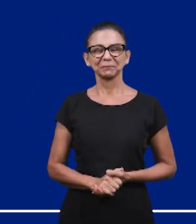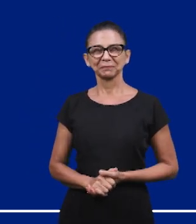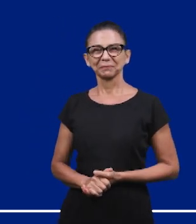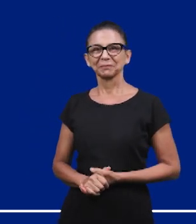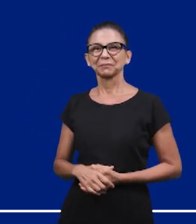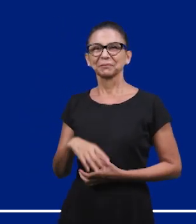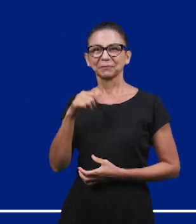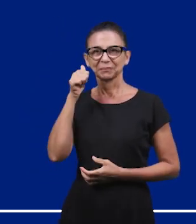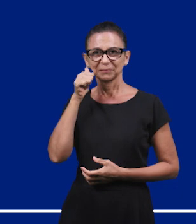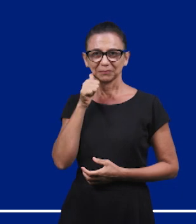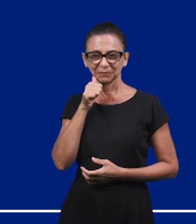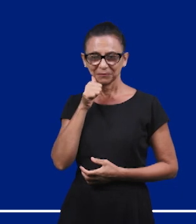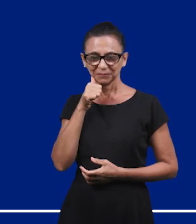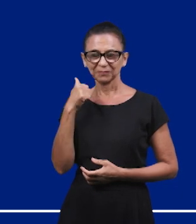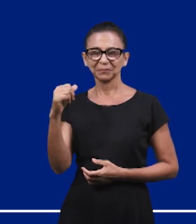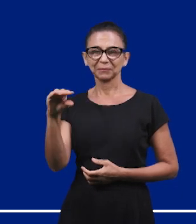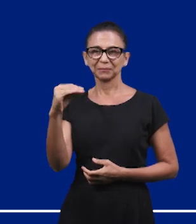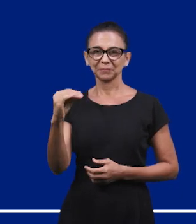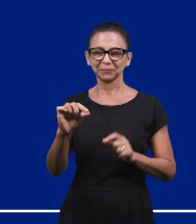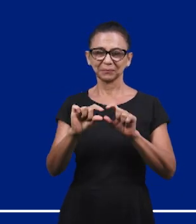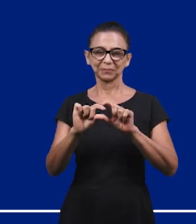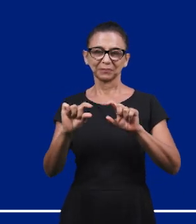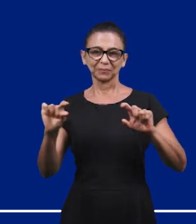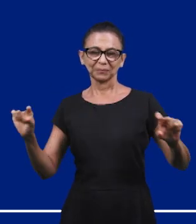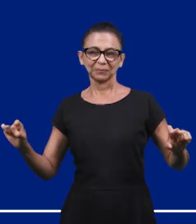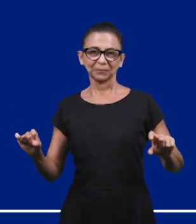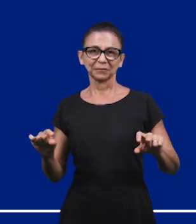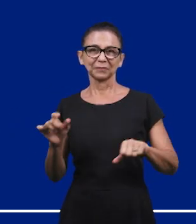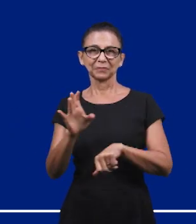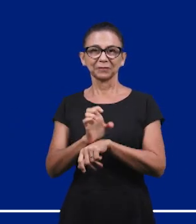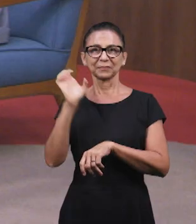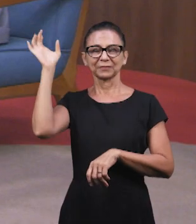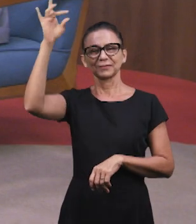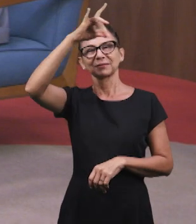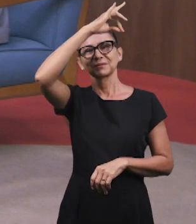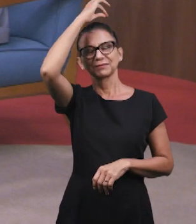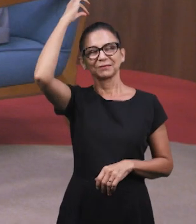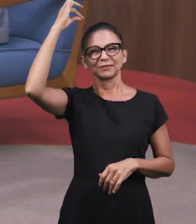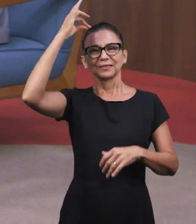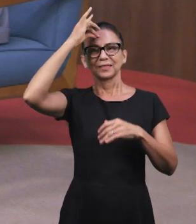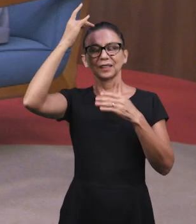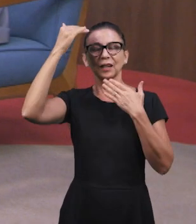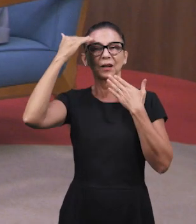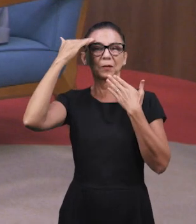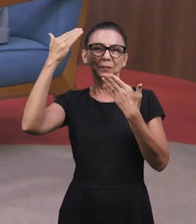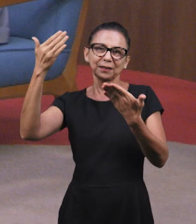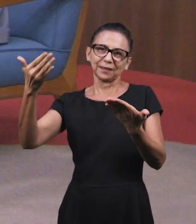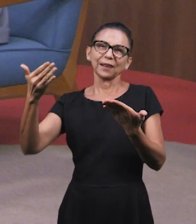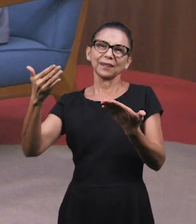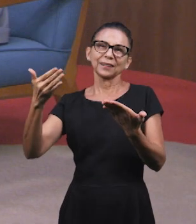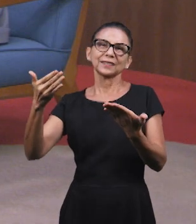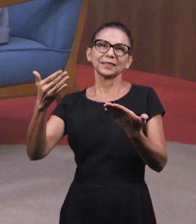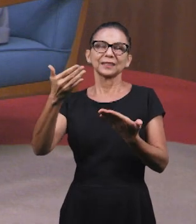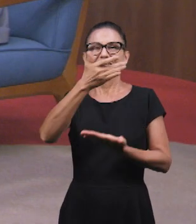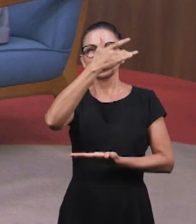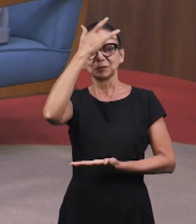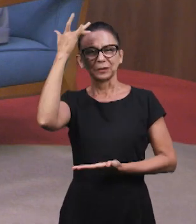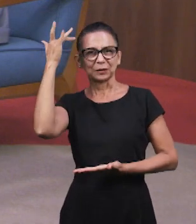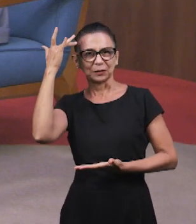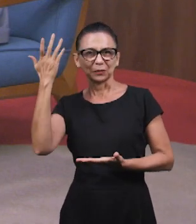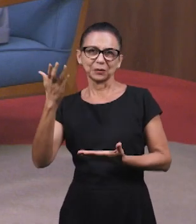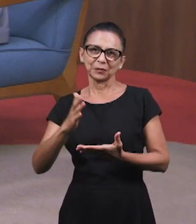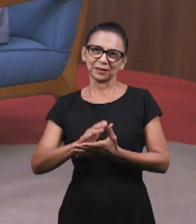sœur Héloïse Hélène de la Silva, ici dans l'état de Espírito Santo, au Brésil. Donc,